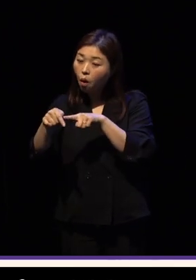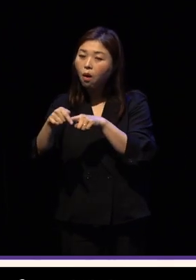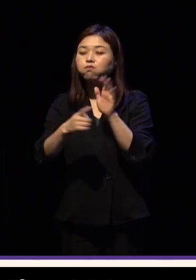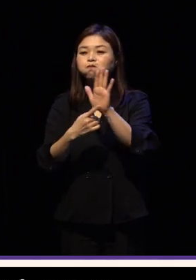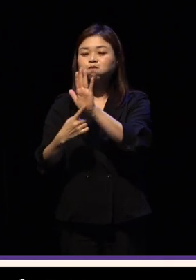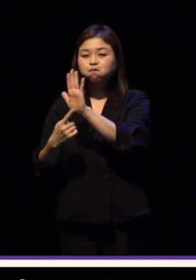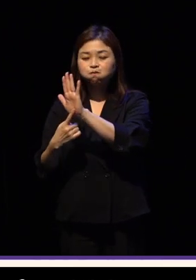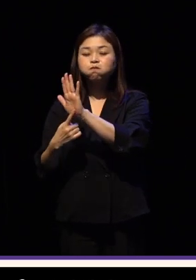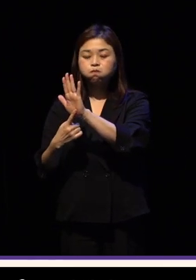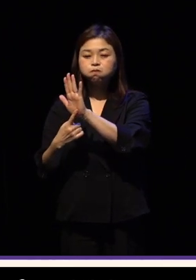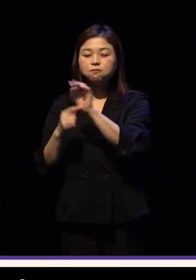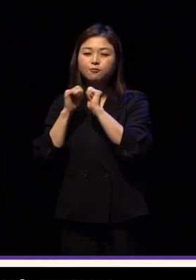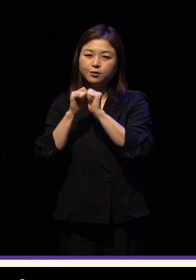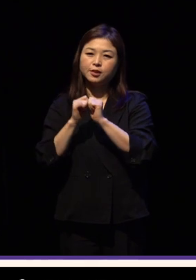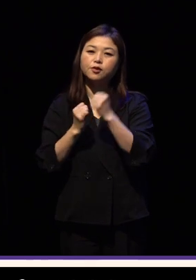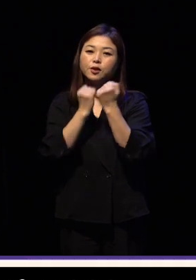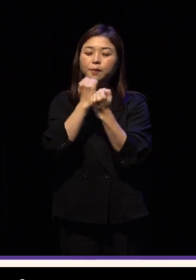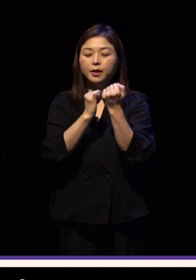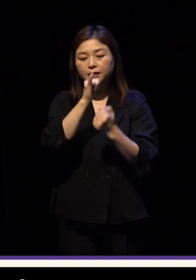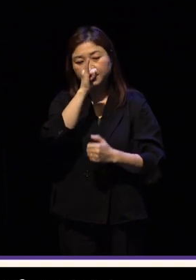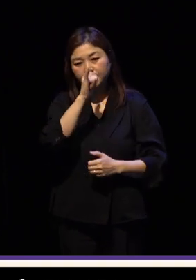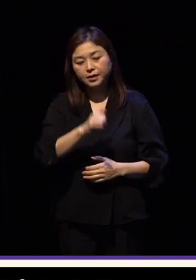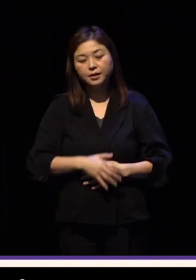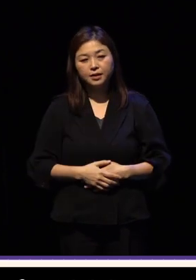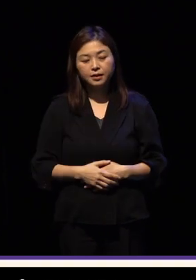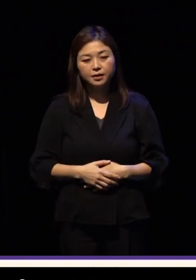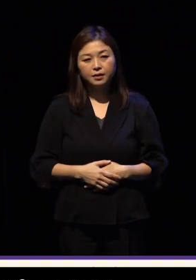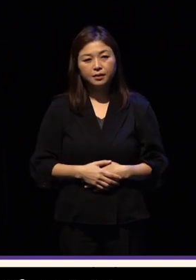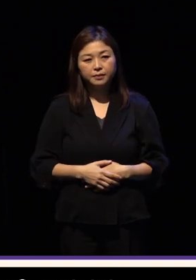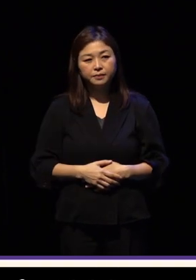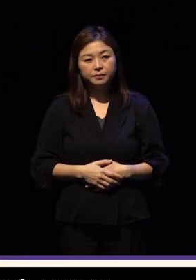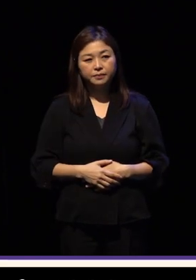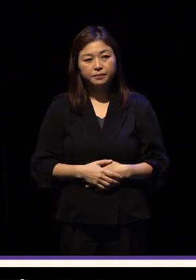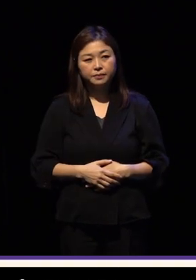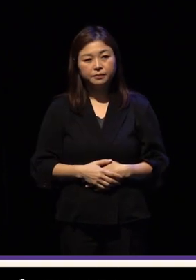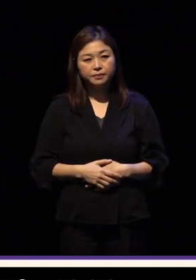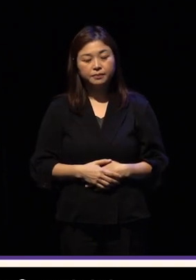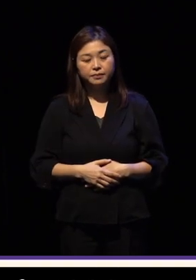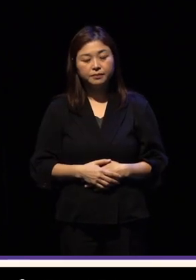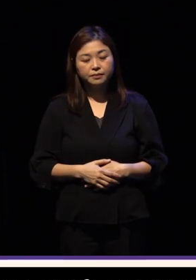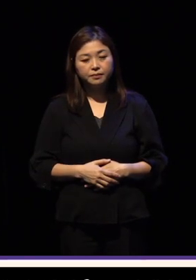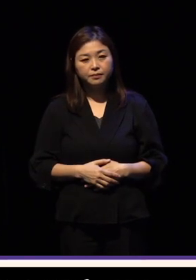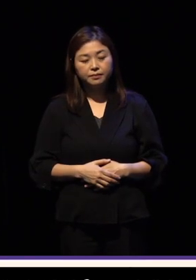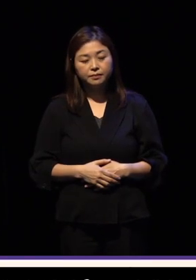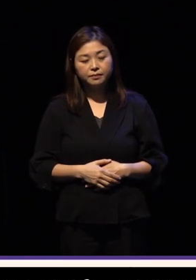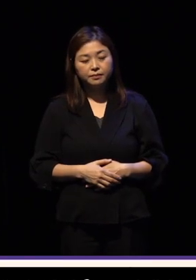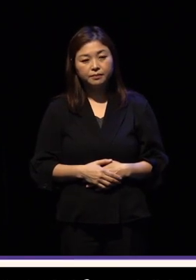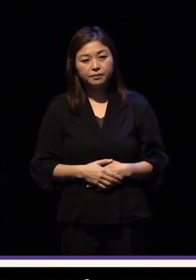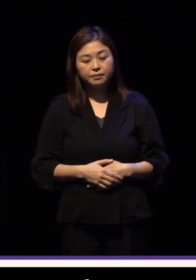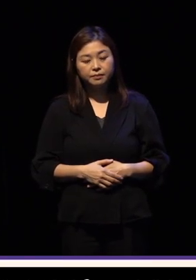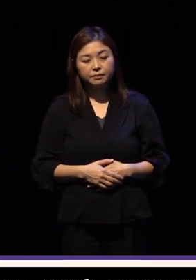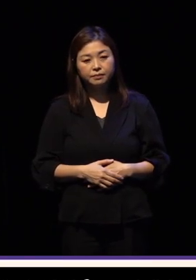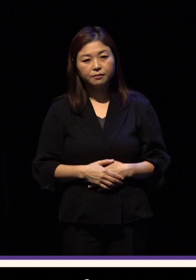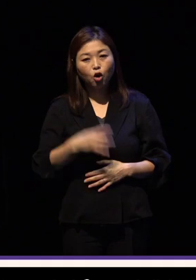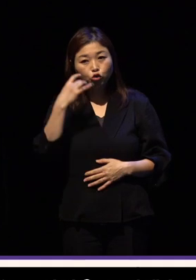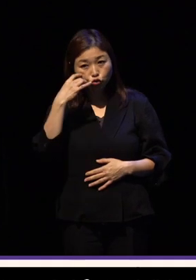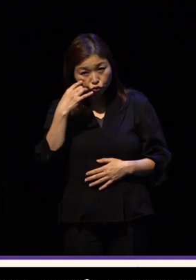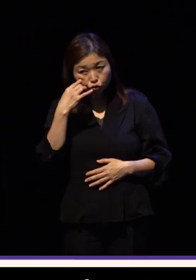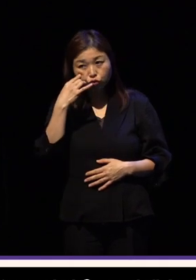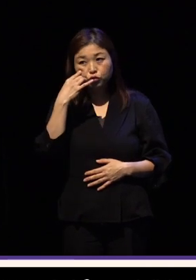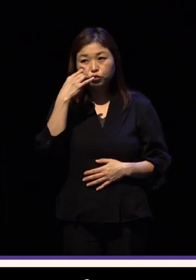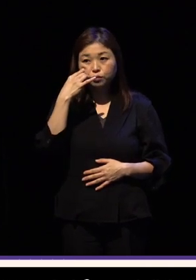전개될지 구체적으로 설명을 드리겠습니다만은 그 과정에서 궁금하신